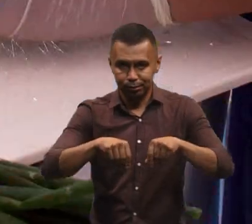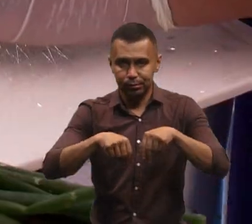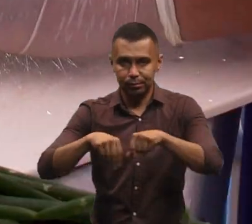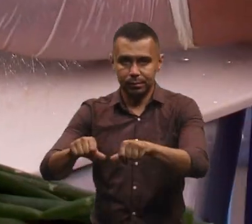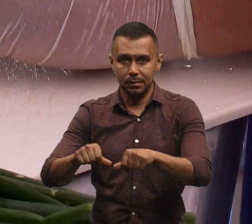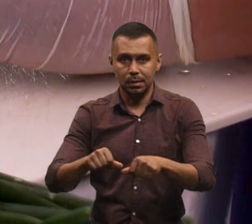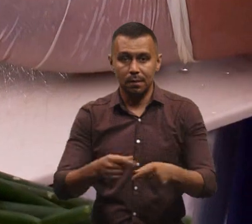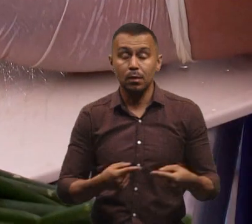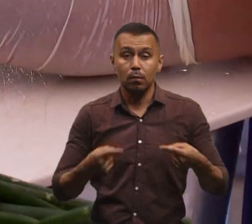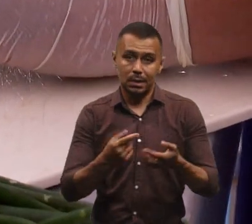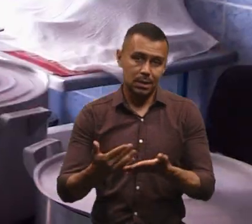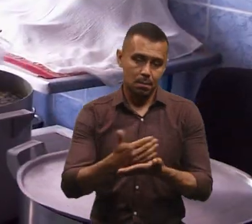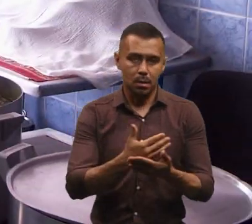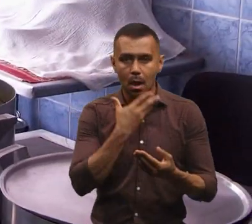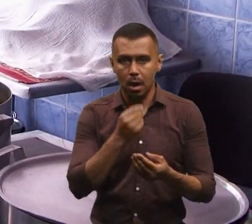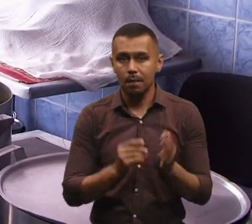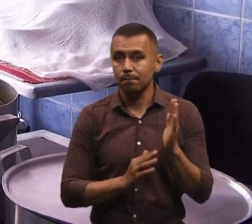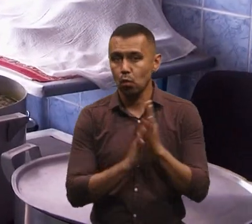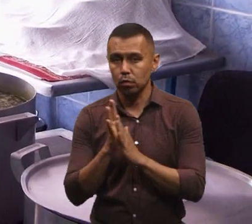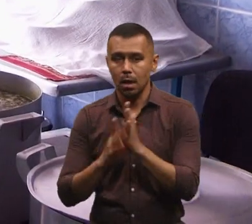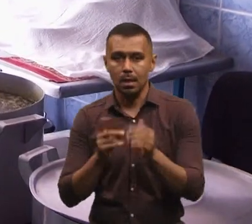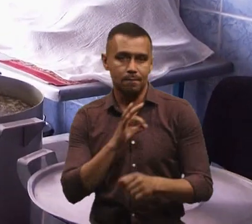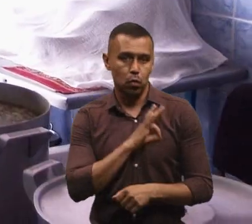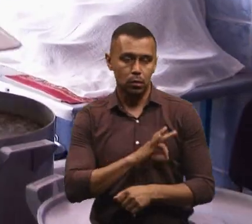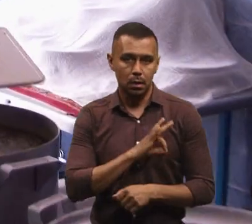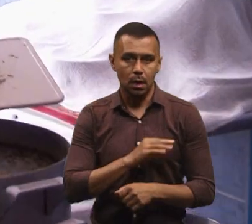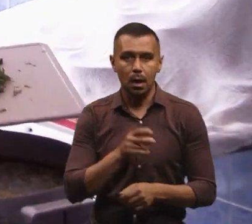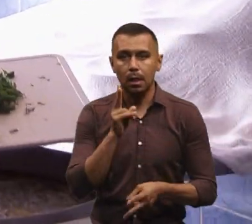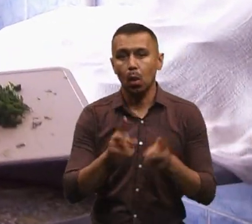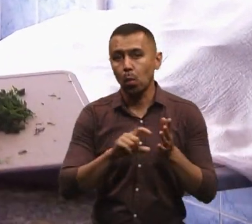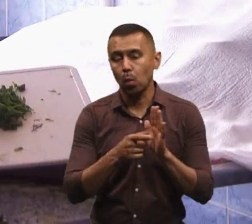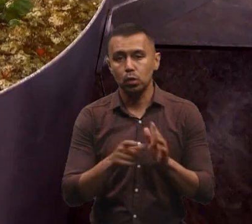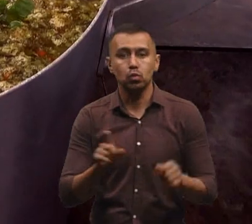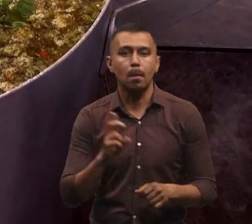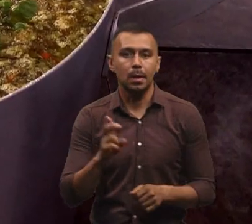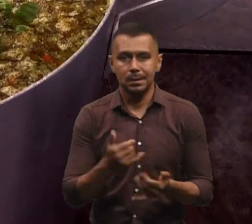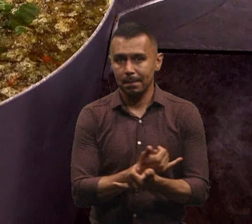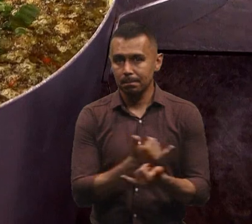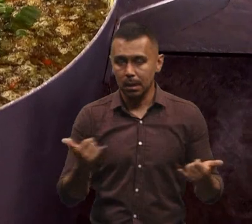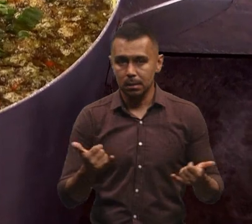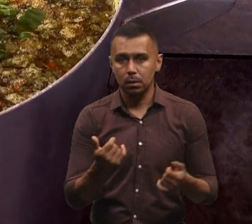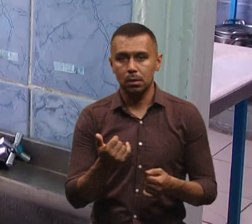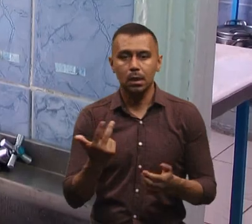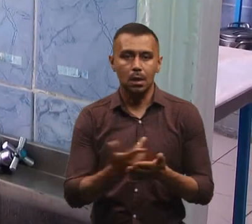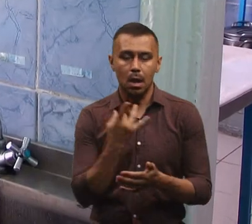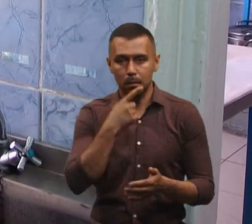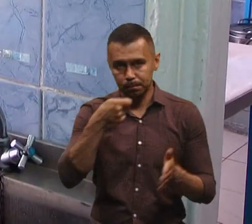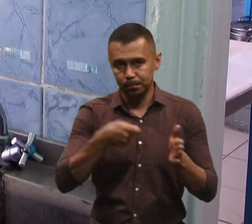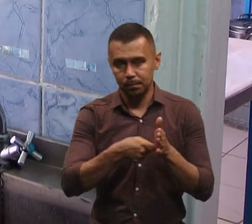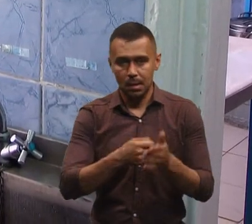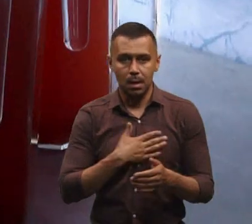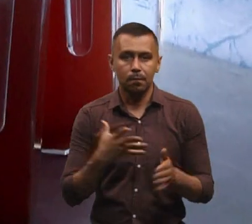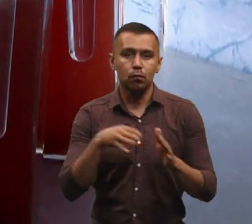того зібрати гарний врожай для використання на кухні, щоб забезпечити трьохразове харчування